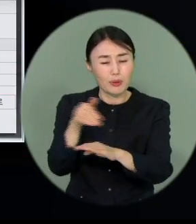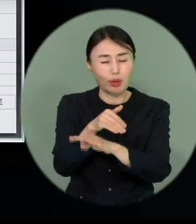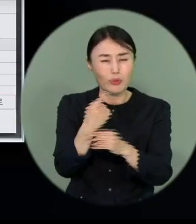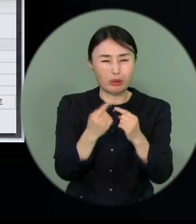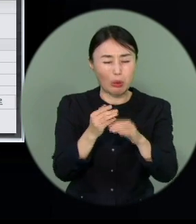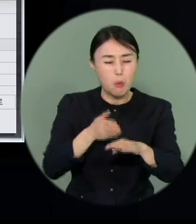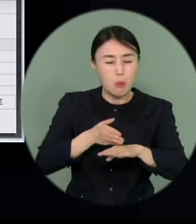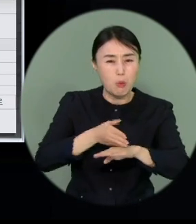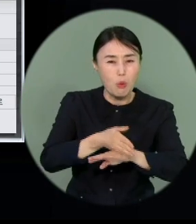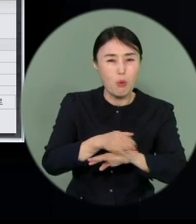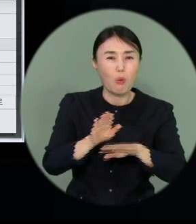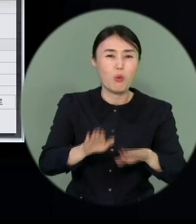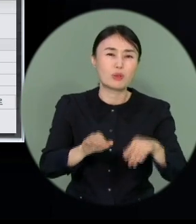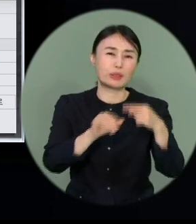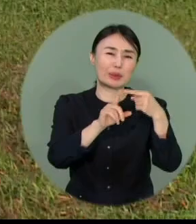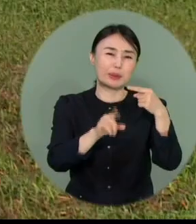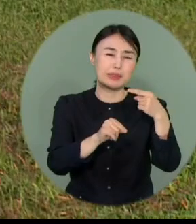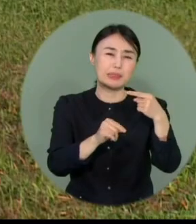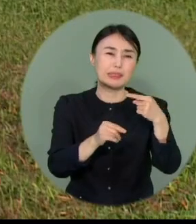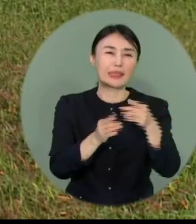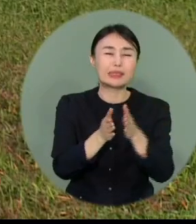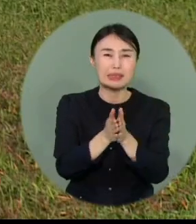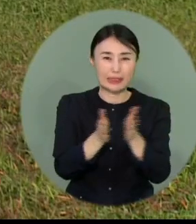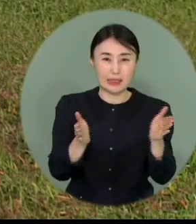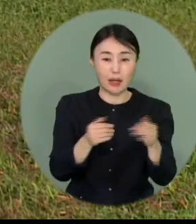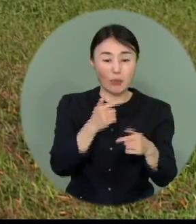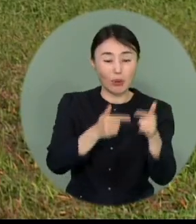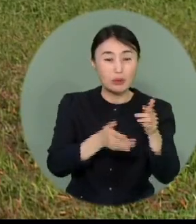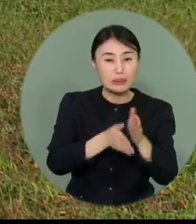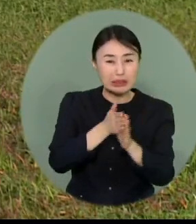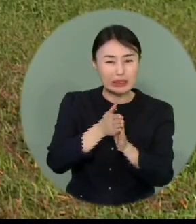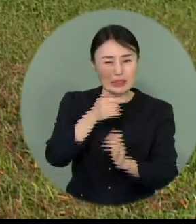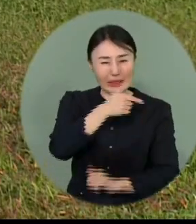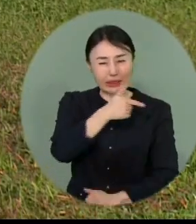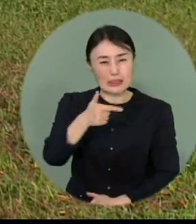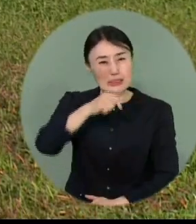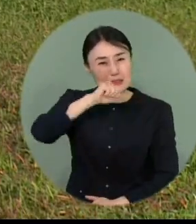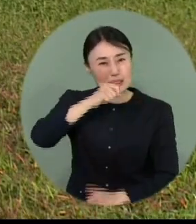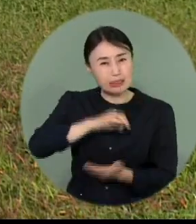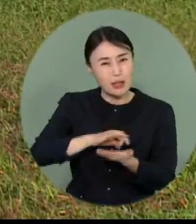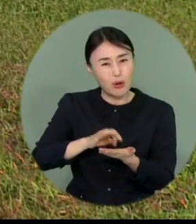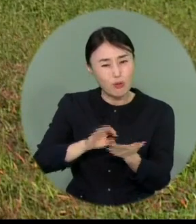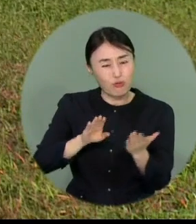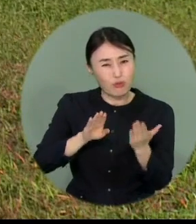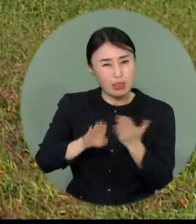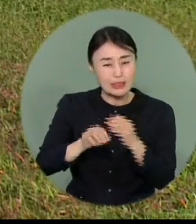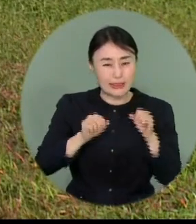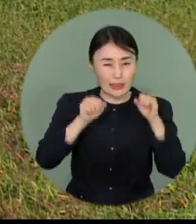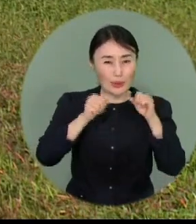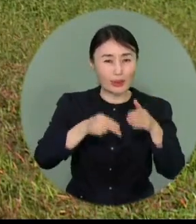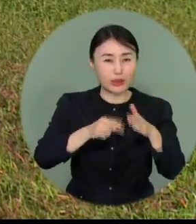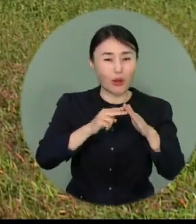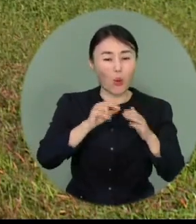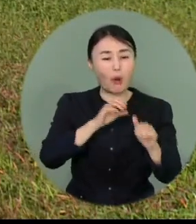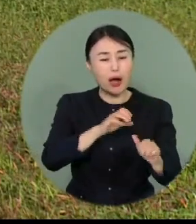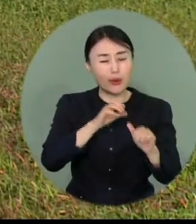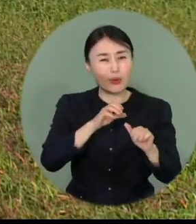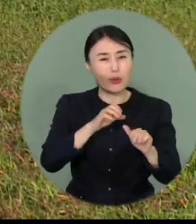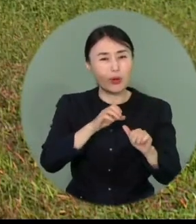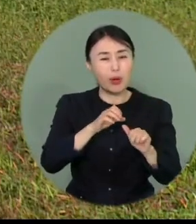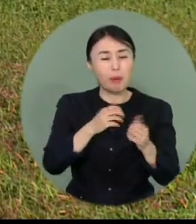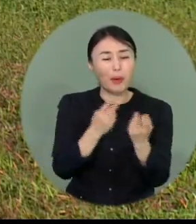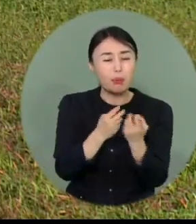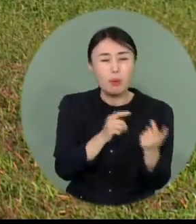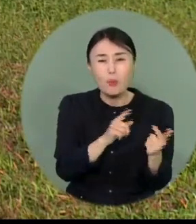늦어진 올해 1월이 예을 쓰고도 장 처리된 체육시설 활용방안을 아직까지도